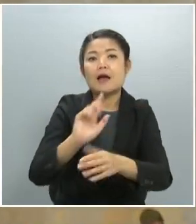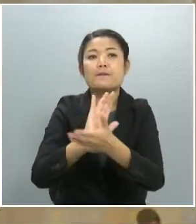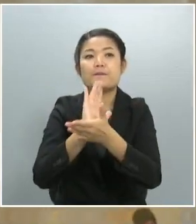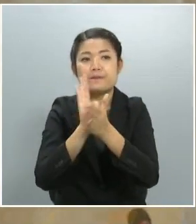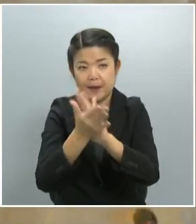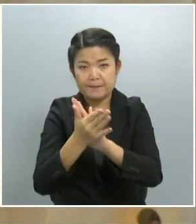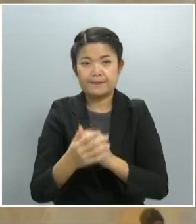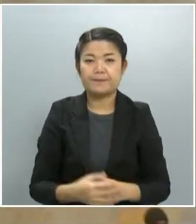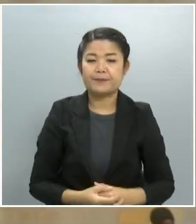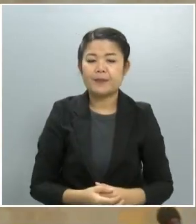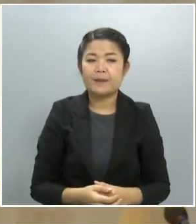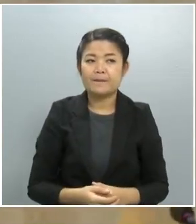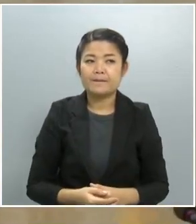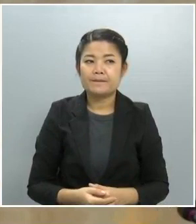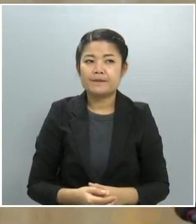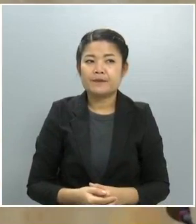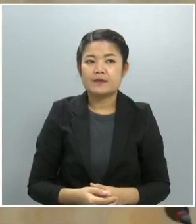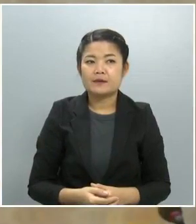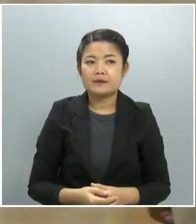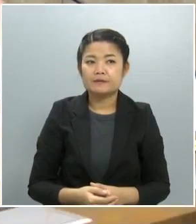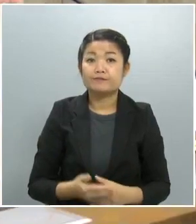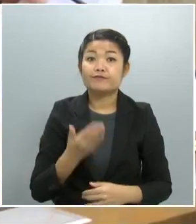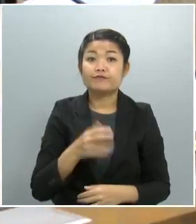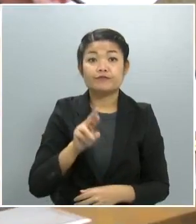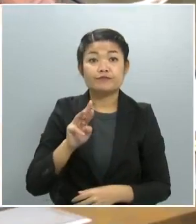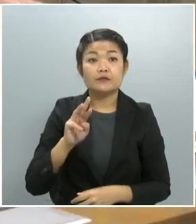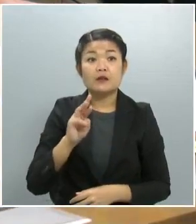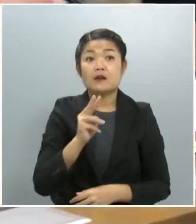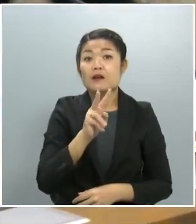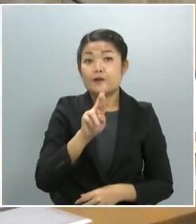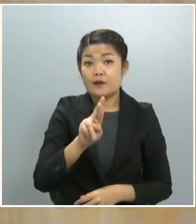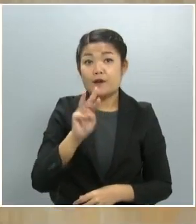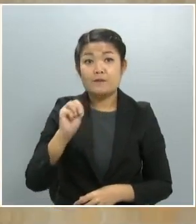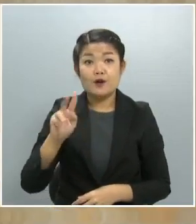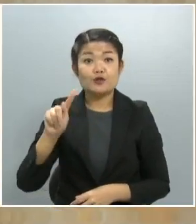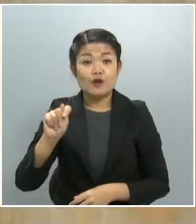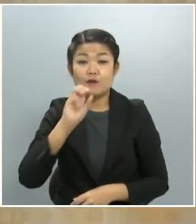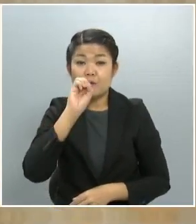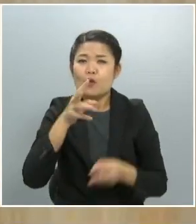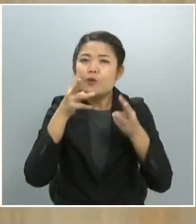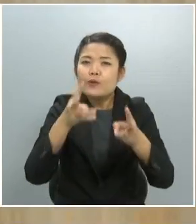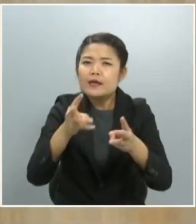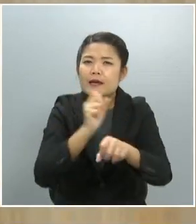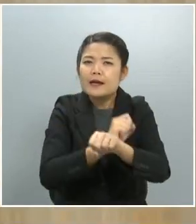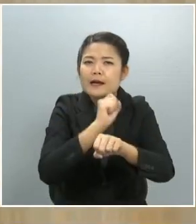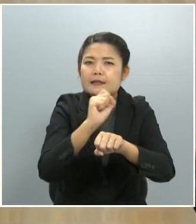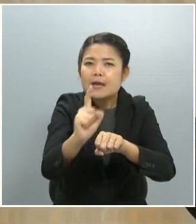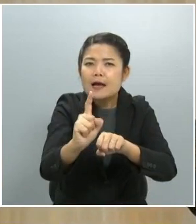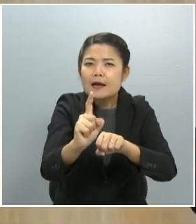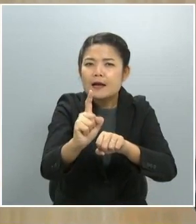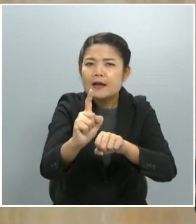ยสรุปท่านรัฐมนตรีพิพัฒน์รัชกิจประการบอกว่าแนวทางการปรับขึ้นค่าจ้างขั้นต่ำหลังจากหารือร่ว